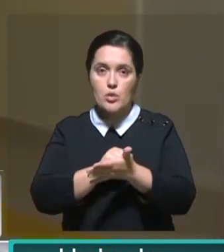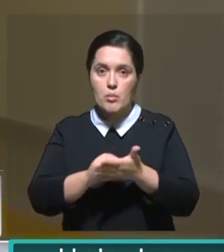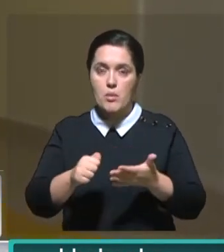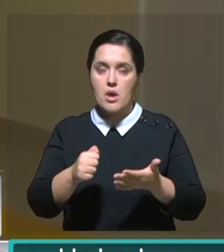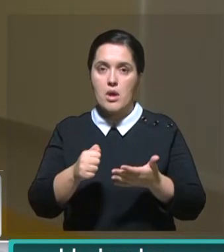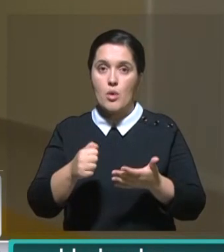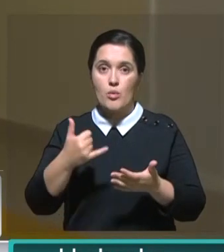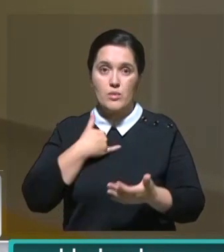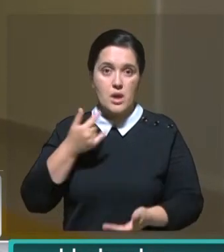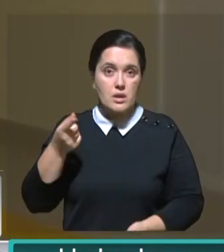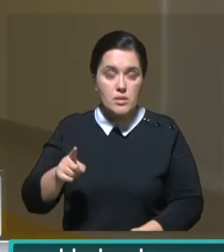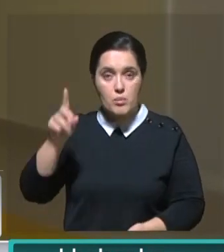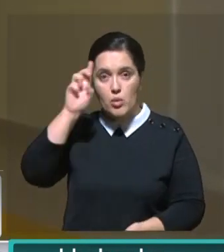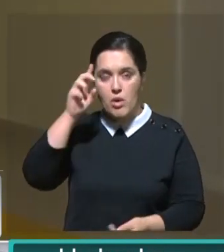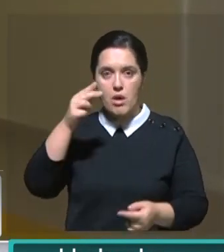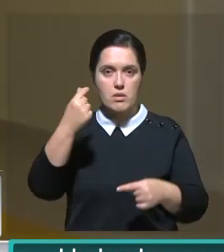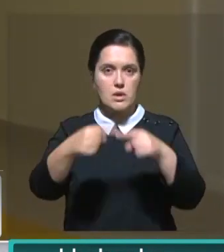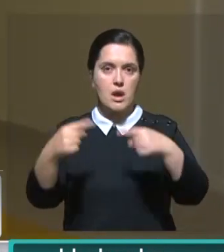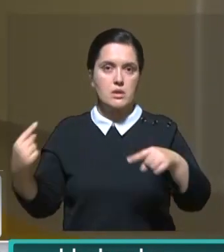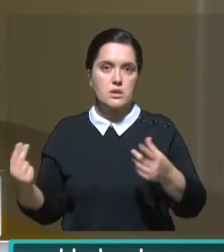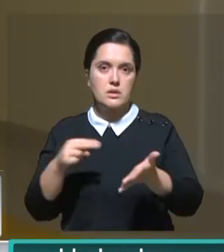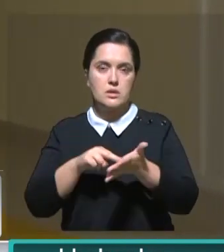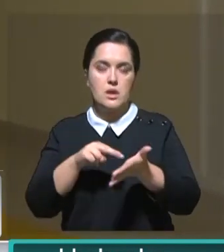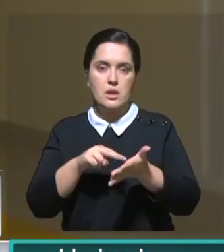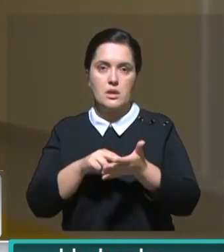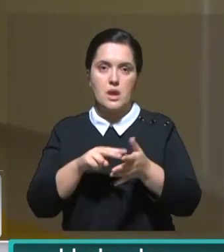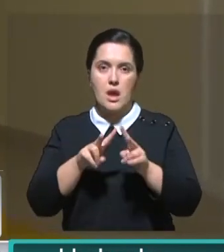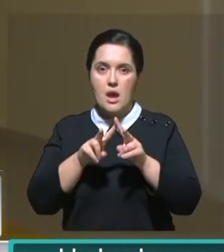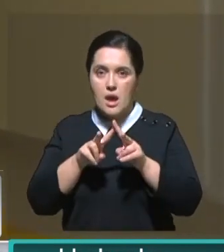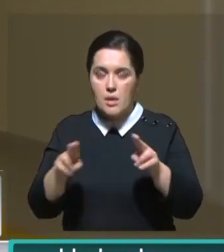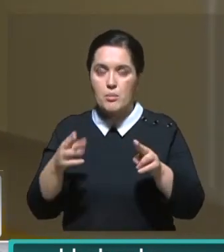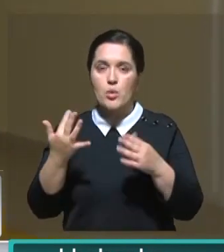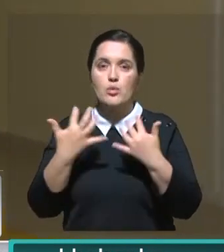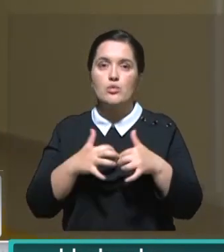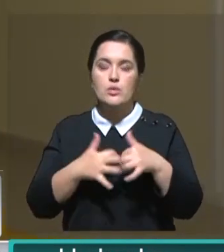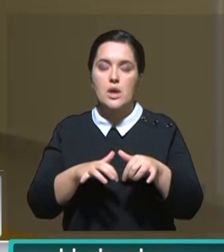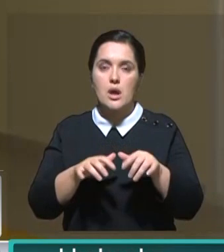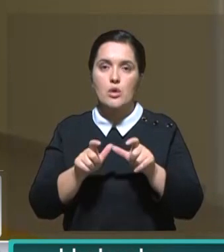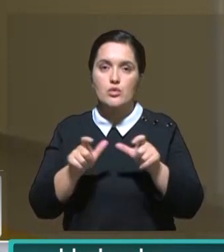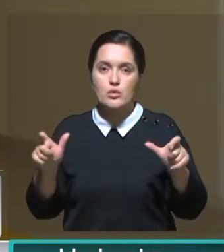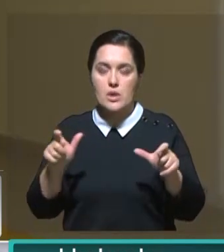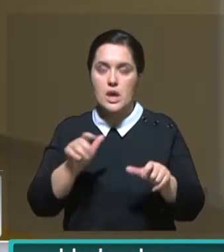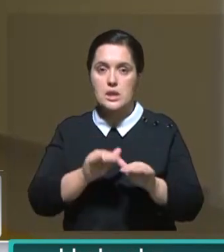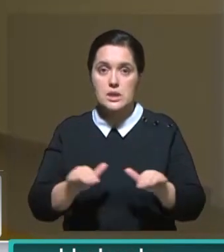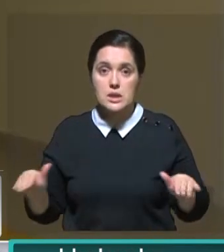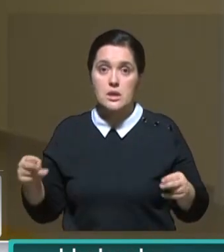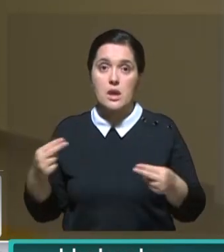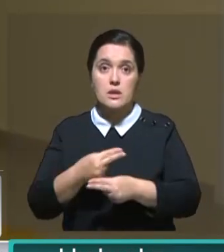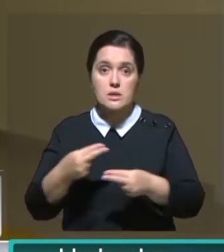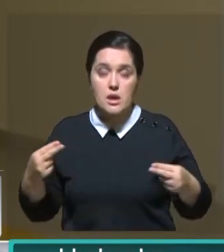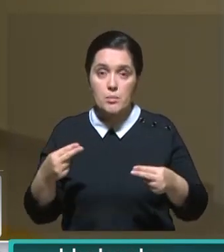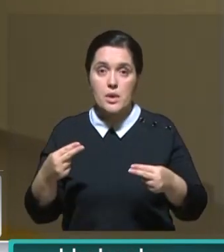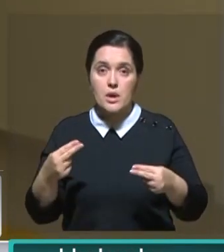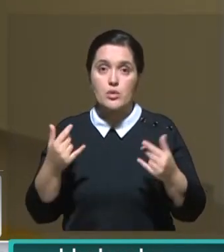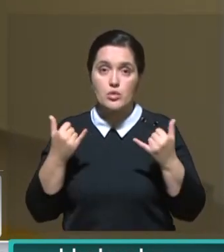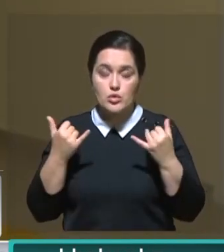стране разные цены на одно количество ученических мест. То есть поэтому эта тема на повестке дня, и с этим